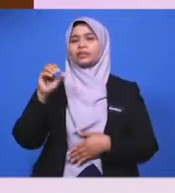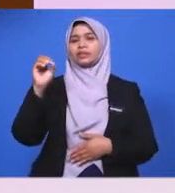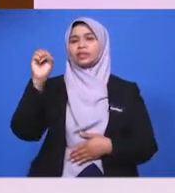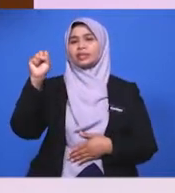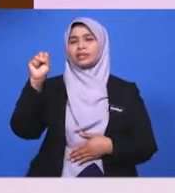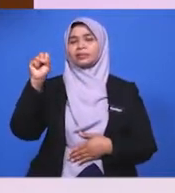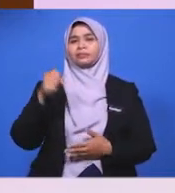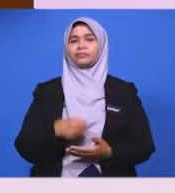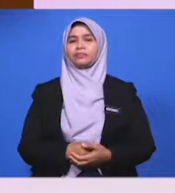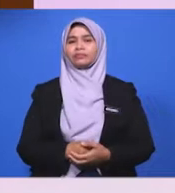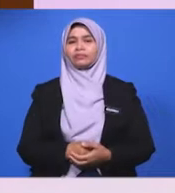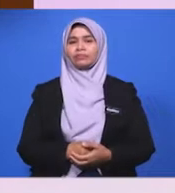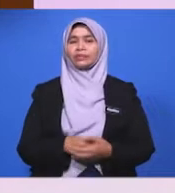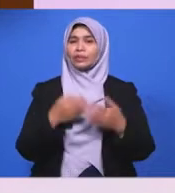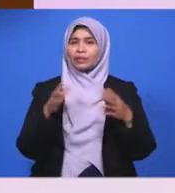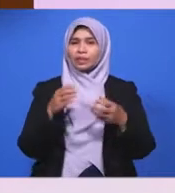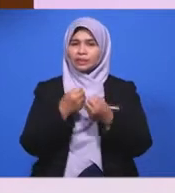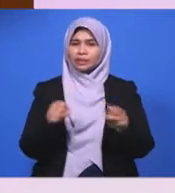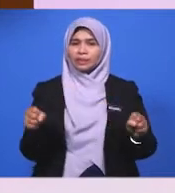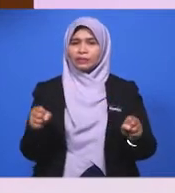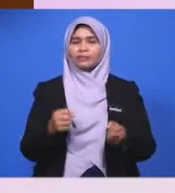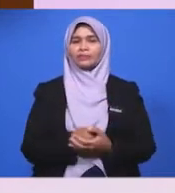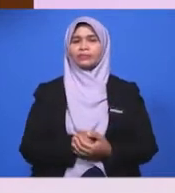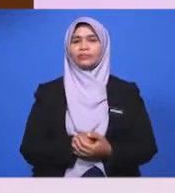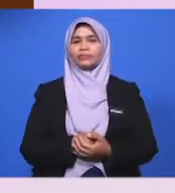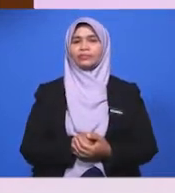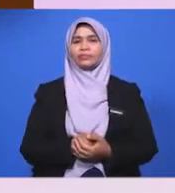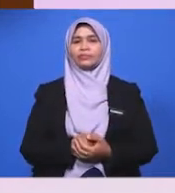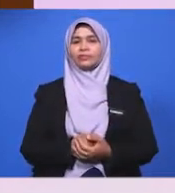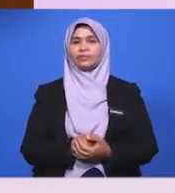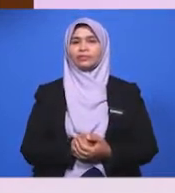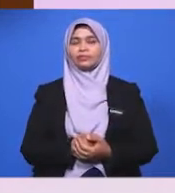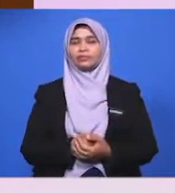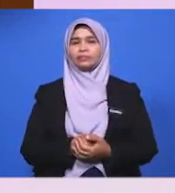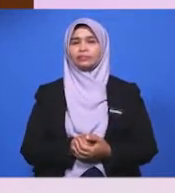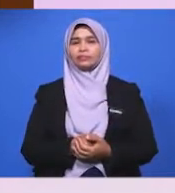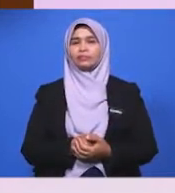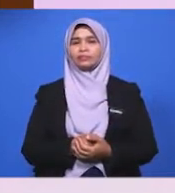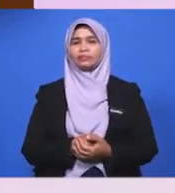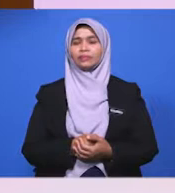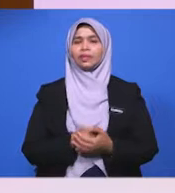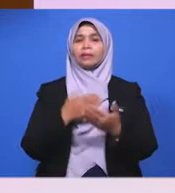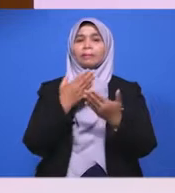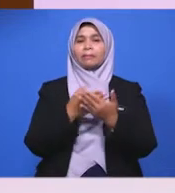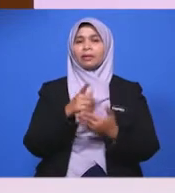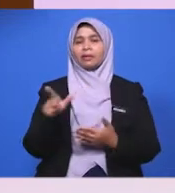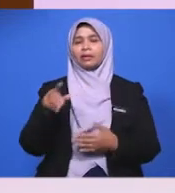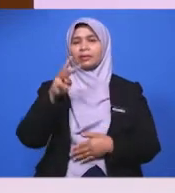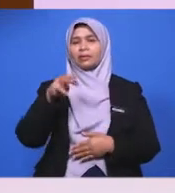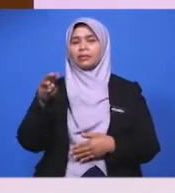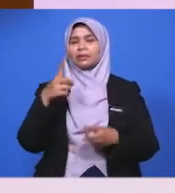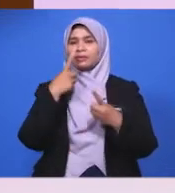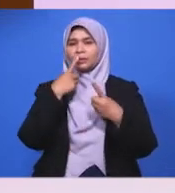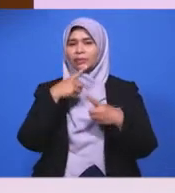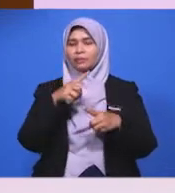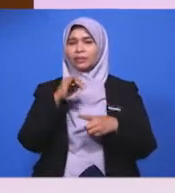murid-murid sudah bersedia? Ayo kita mulakan. Baiklah murid-murid,